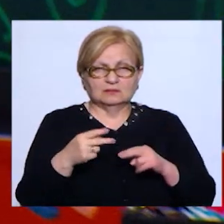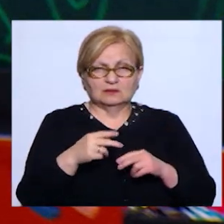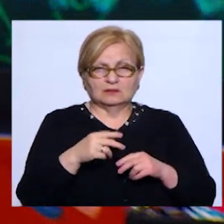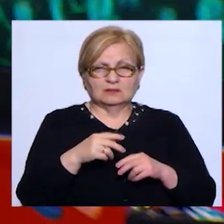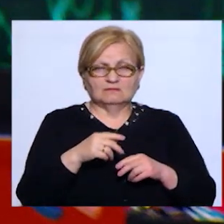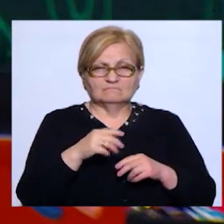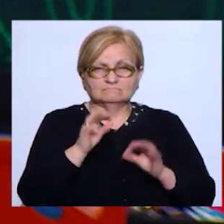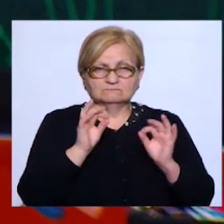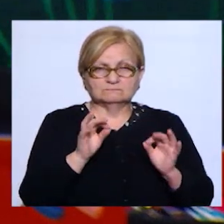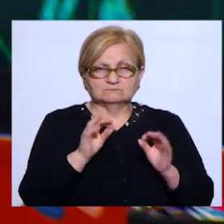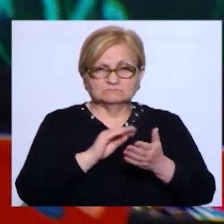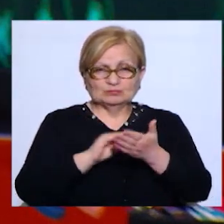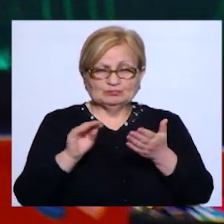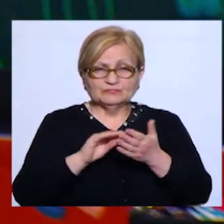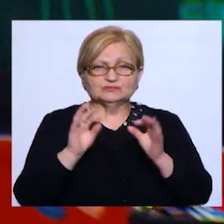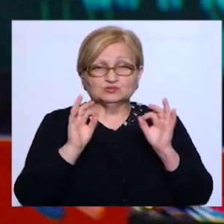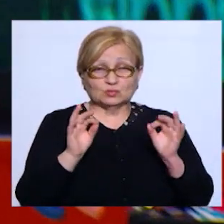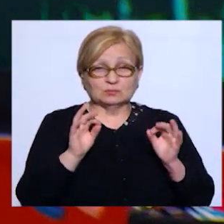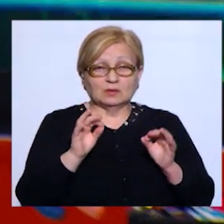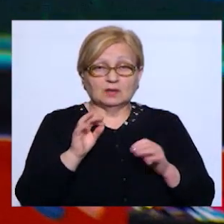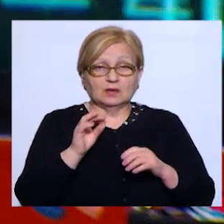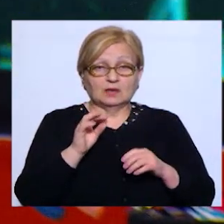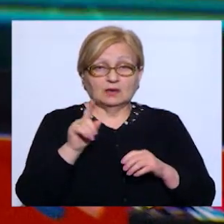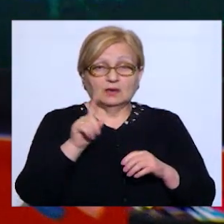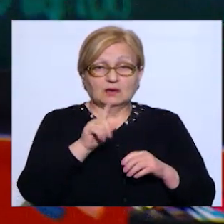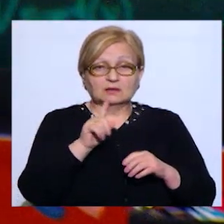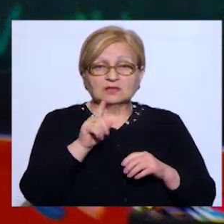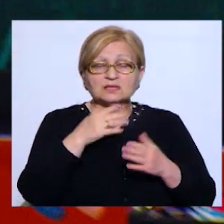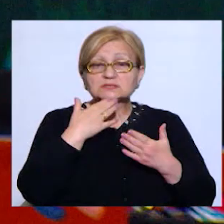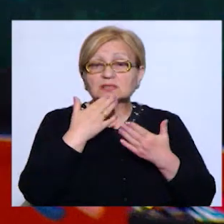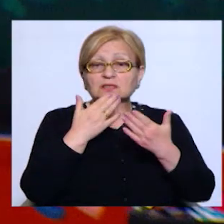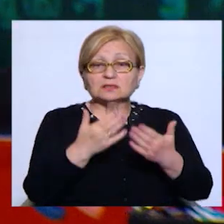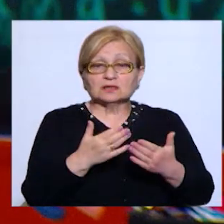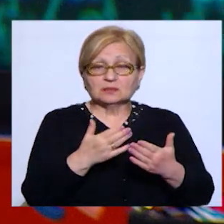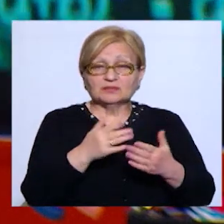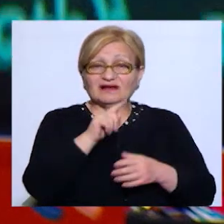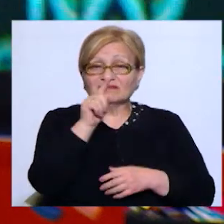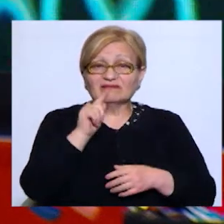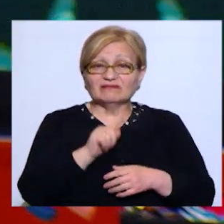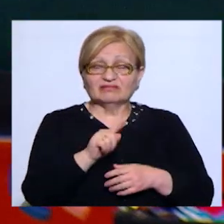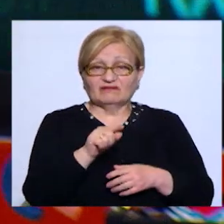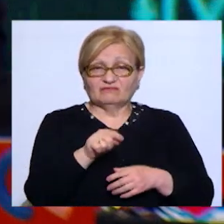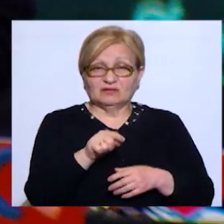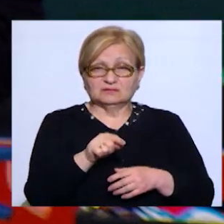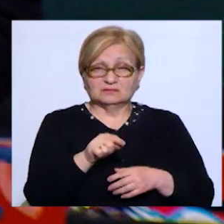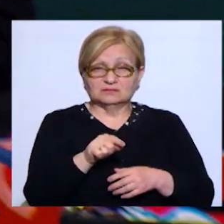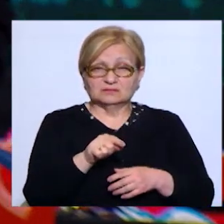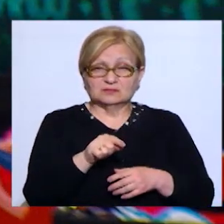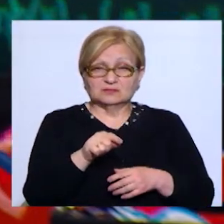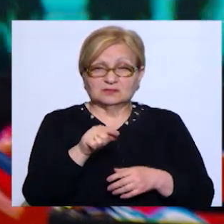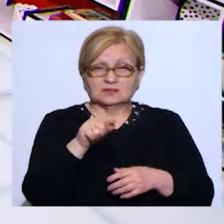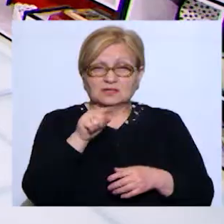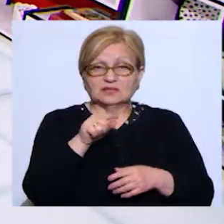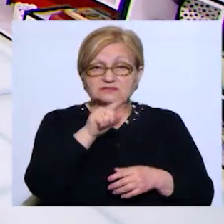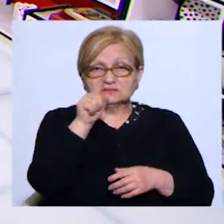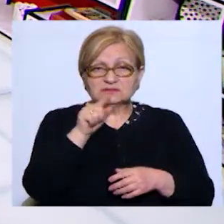მართლები ხართ, მართლა სწორად გაქვთ ყველაფერი შესრულებული, მაგრამ რას გეკითხებიან, დააკვირდით ხოლმე. მე ხშირად მოსწავლეებსაც მეუბნები, რომ ერთ კითხვას რომ